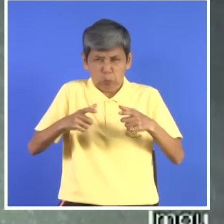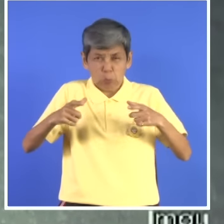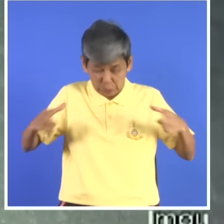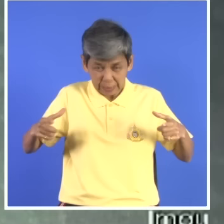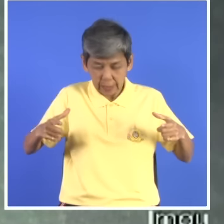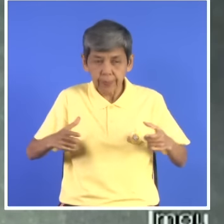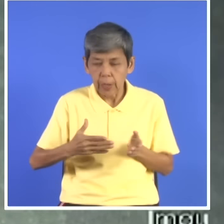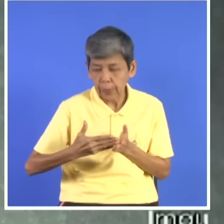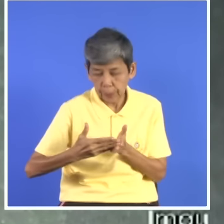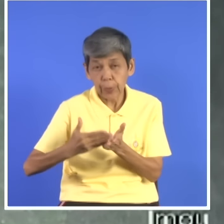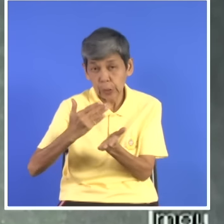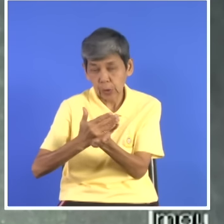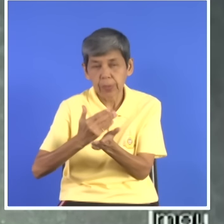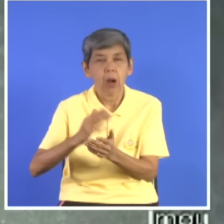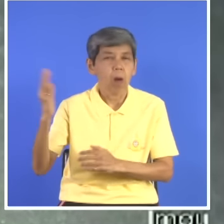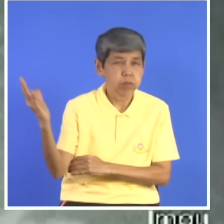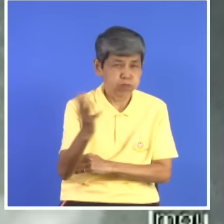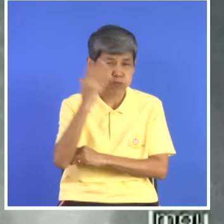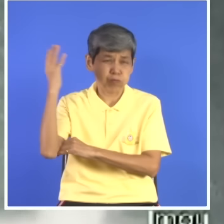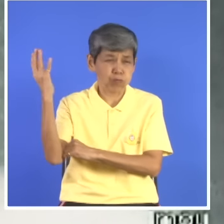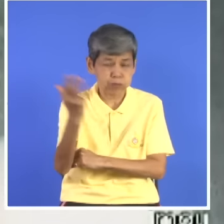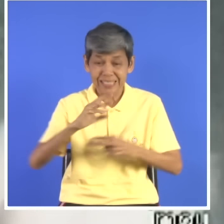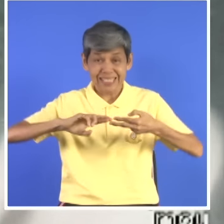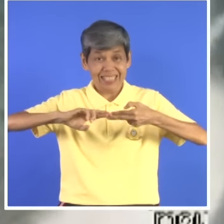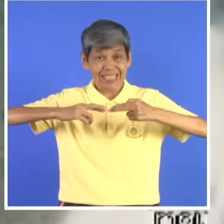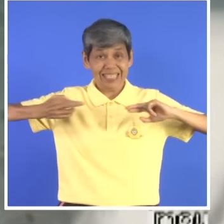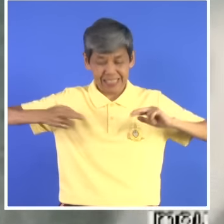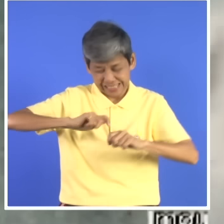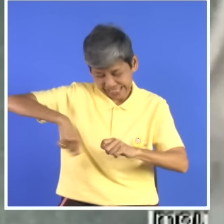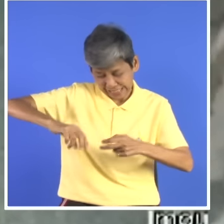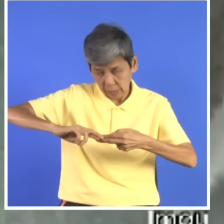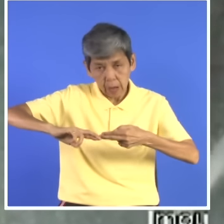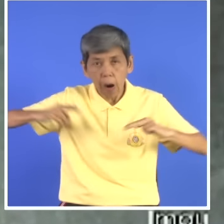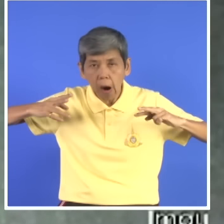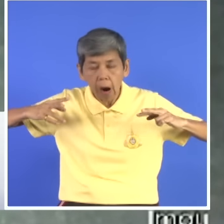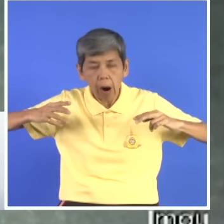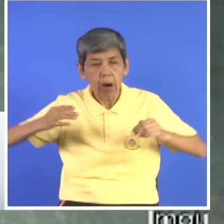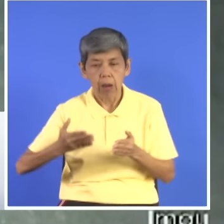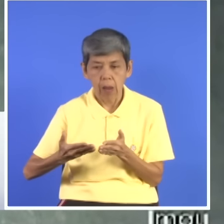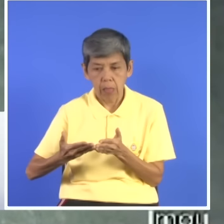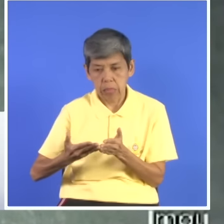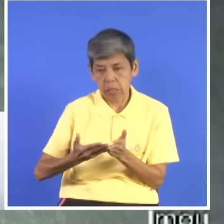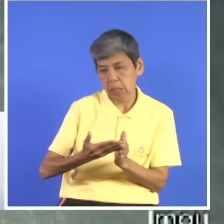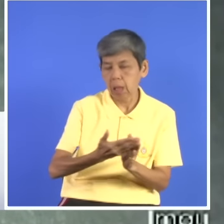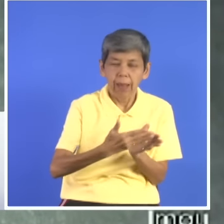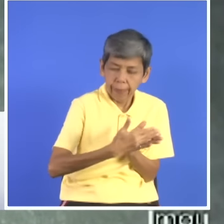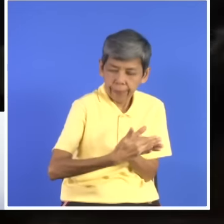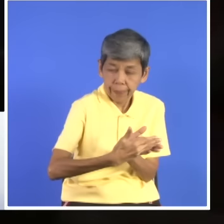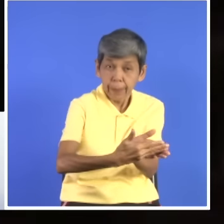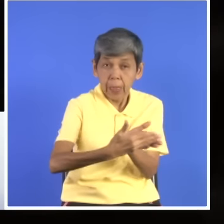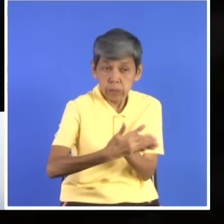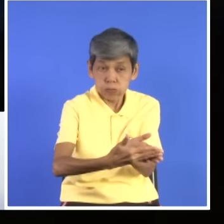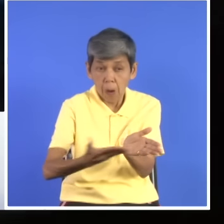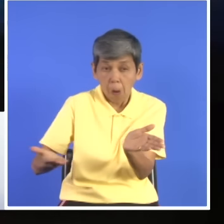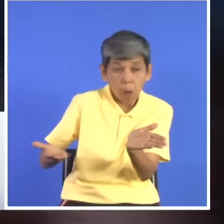ที่จอดอยู่บริเวณปากคลองถูกลมพัดเนี่ยจนกระทั่งเชือกเขาเรียกว่าผูกเรือนี่ขาดทำให้เรือเนี่ยไปชนเรือเล็กคือเรือใหญ่ชนเรือเ